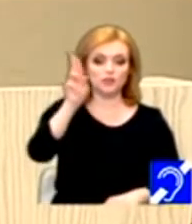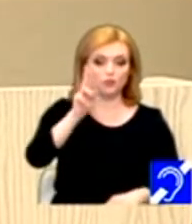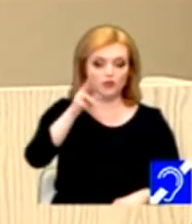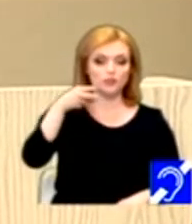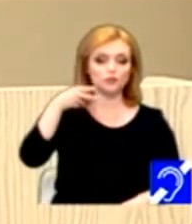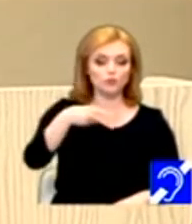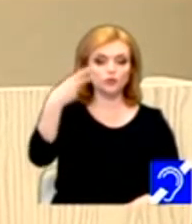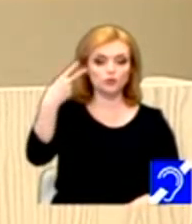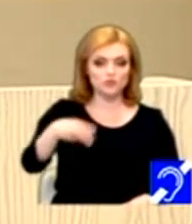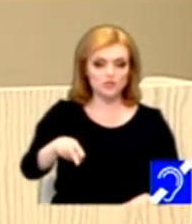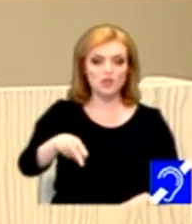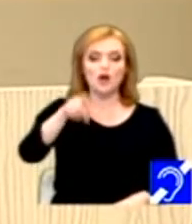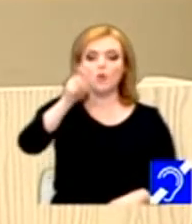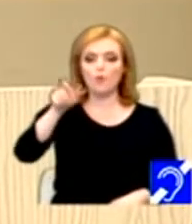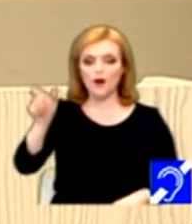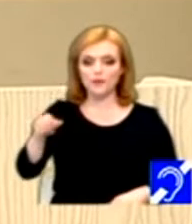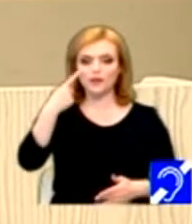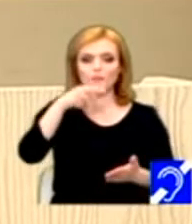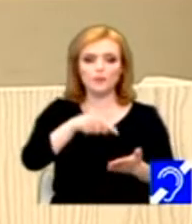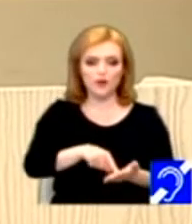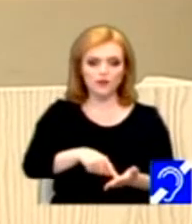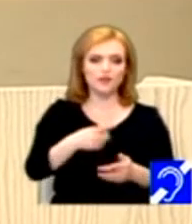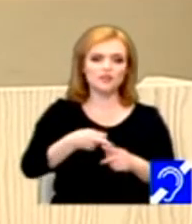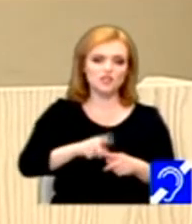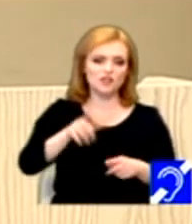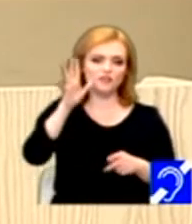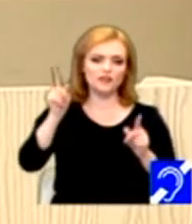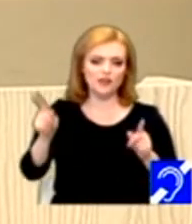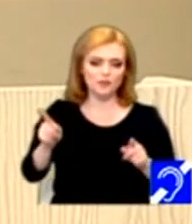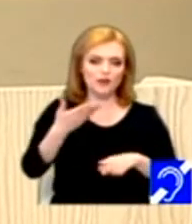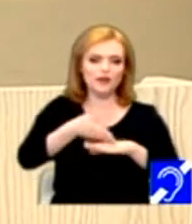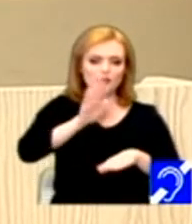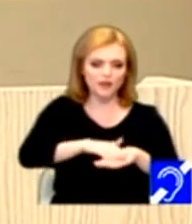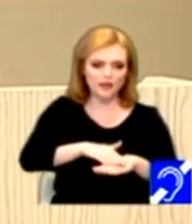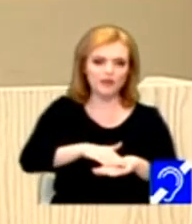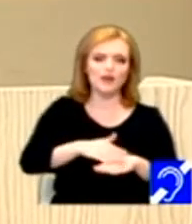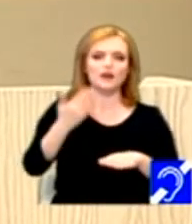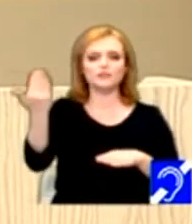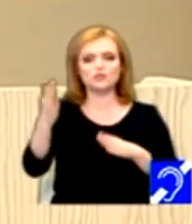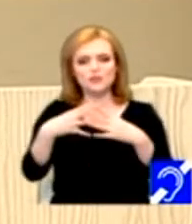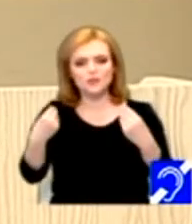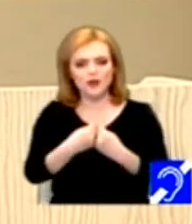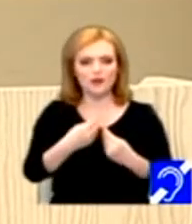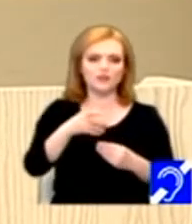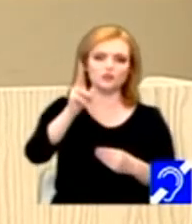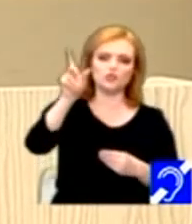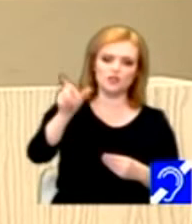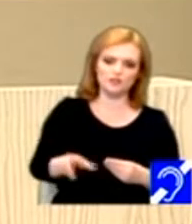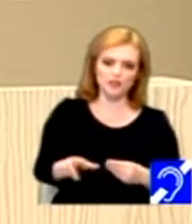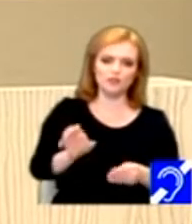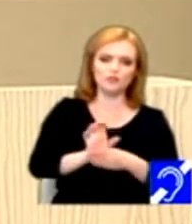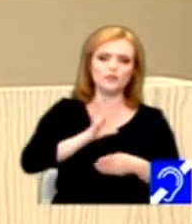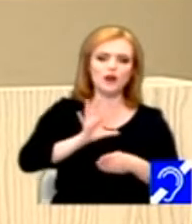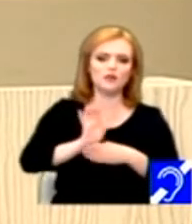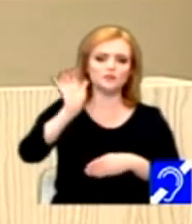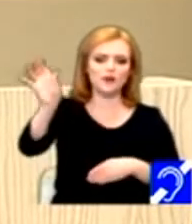victimele reabilitate ale represiunilor politice, deci indiferent de această condiționalitate, deci sunt persoane cu dizabilități, sunt